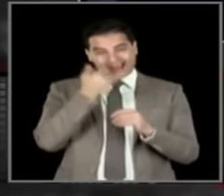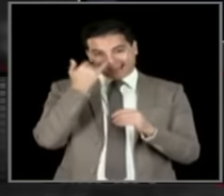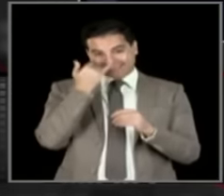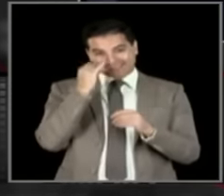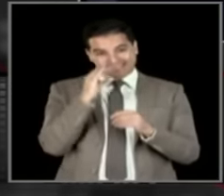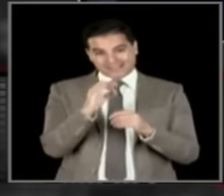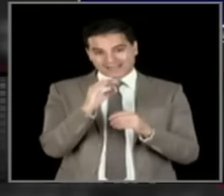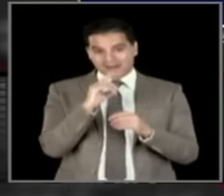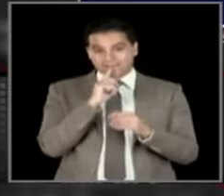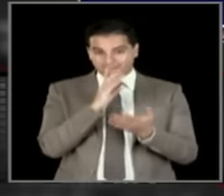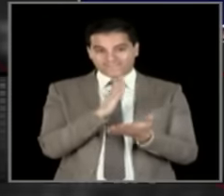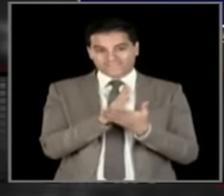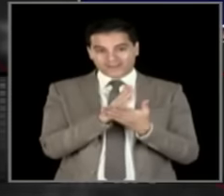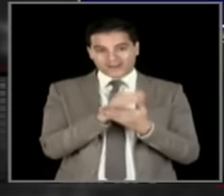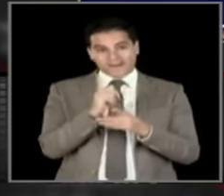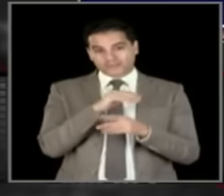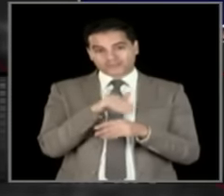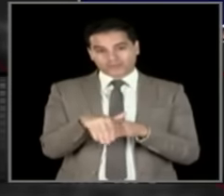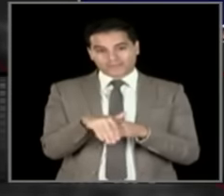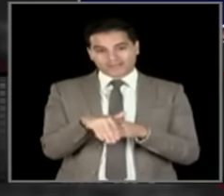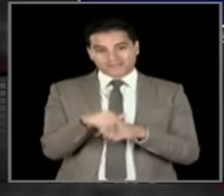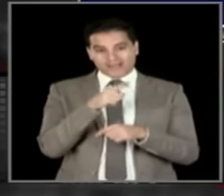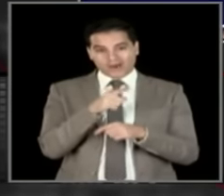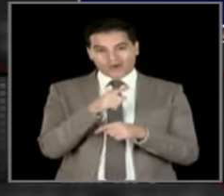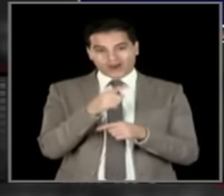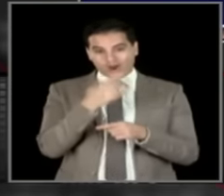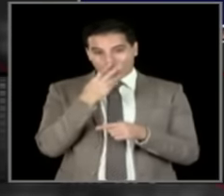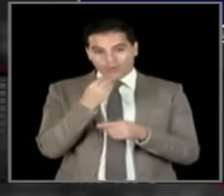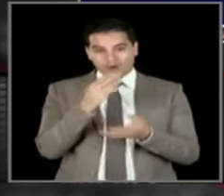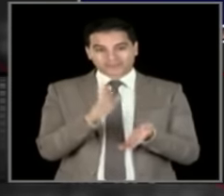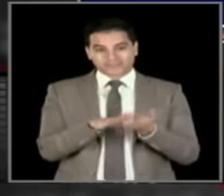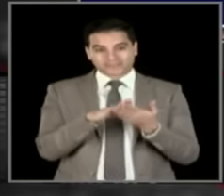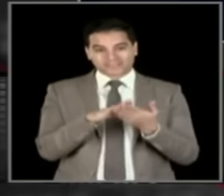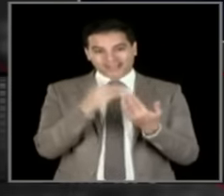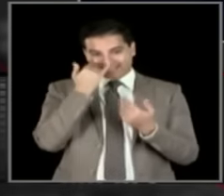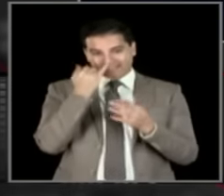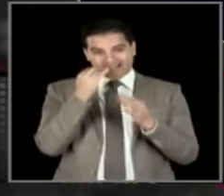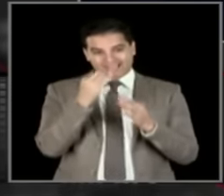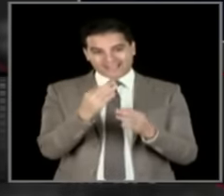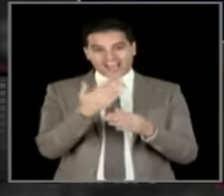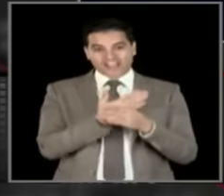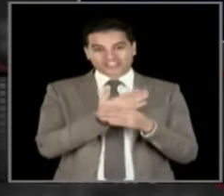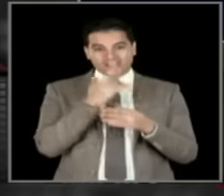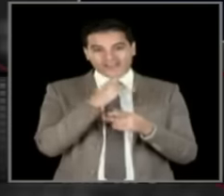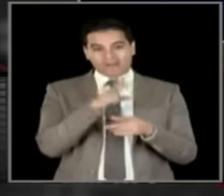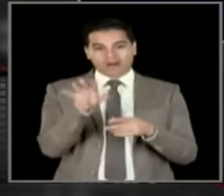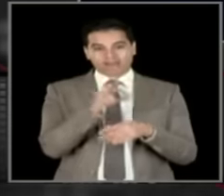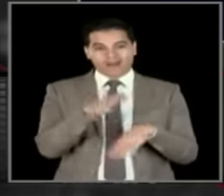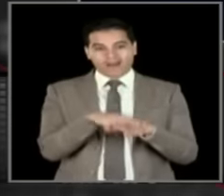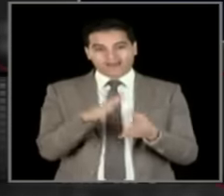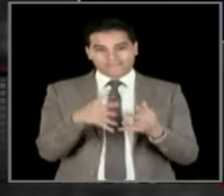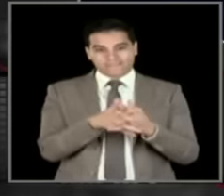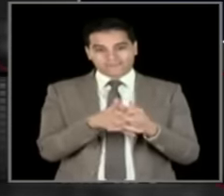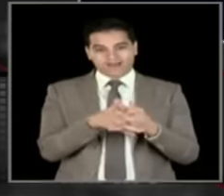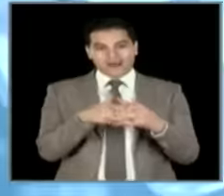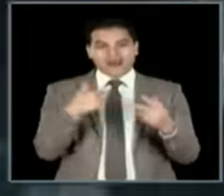بحبه يعني جدا يعني فعلا مش ممكن عنده يعني خفة دم غير عادية عشان كده اخترتيه كمثل أعلى نفسي